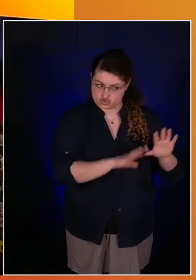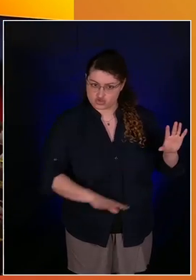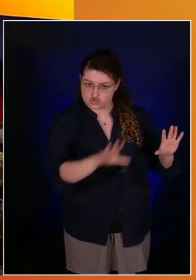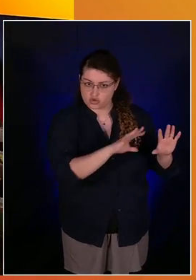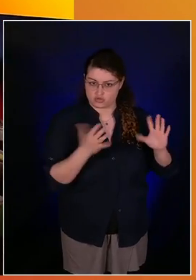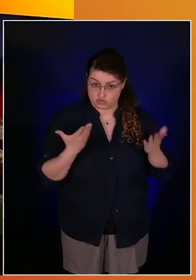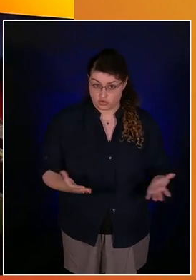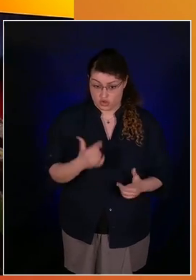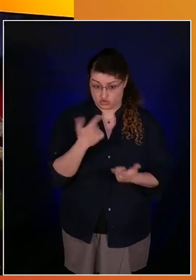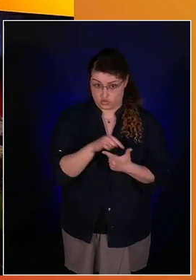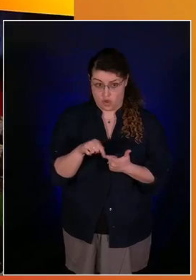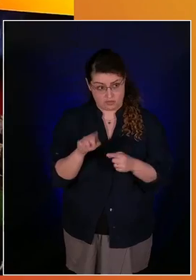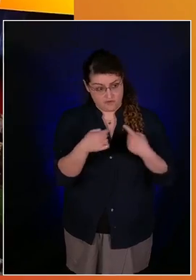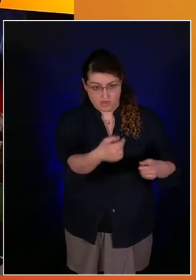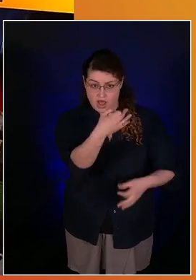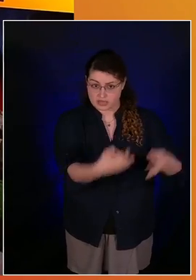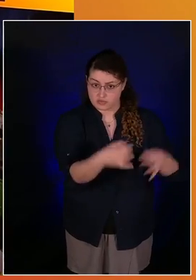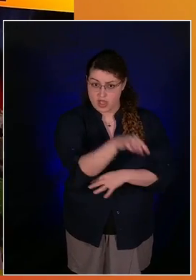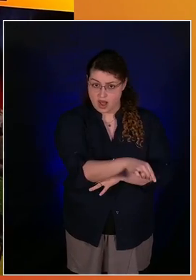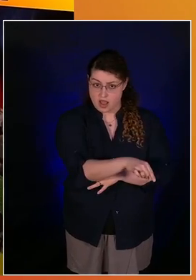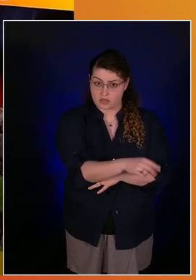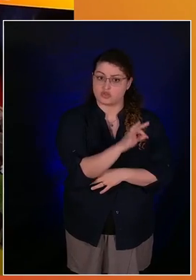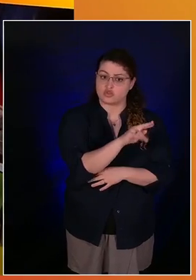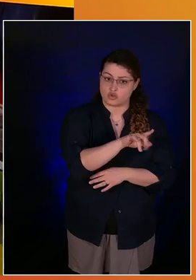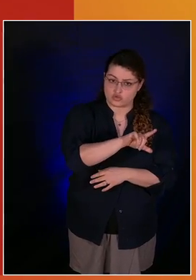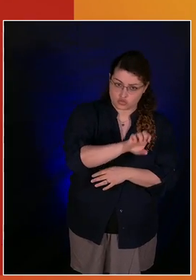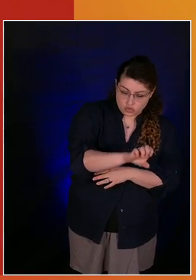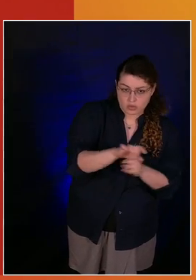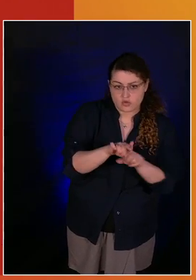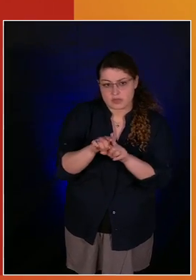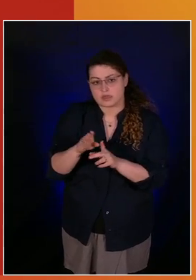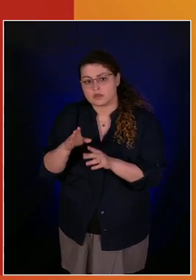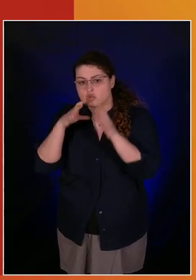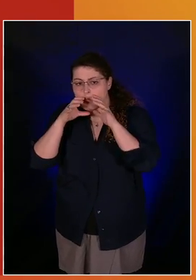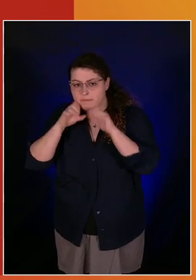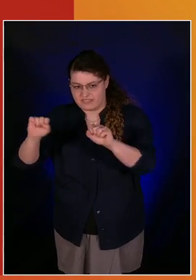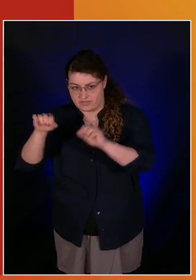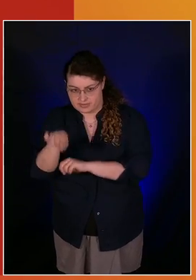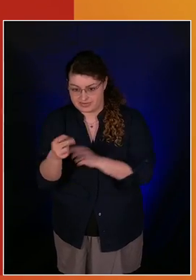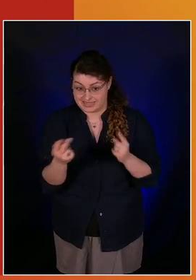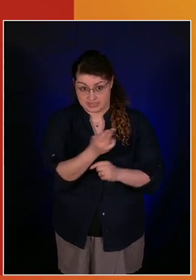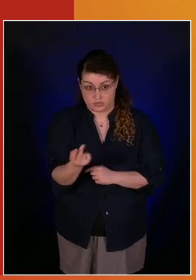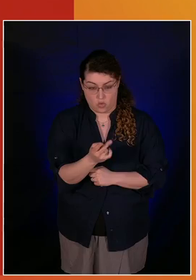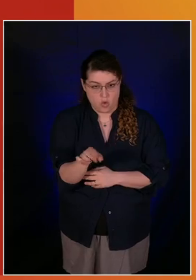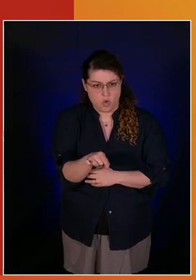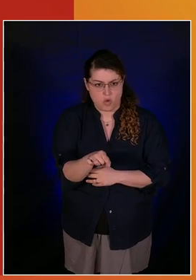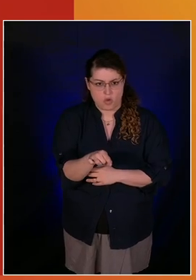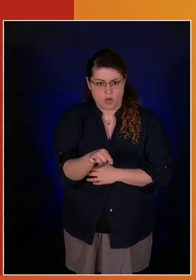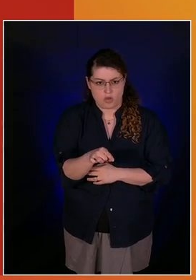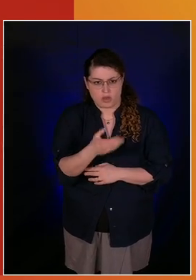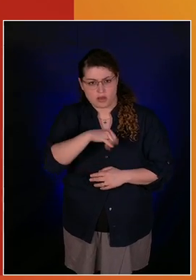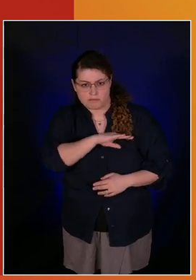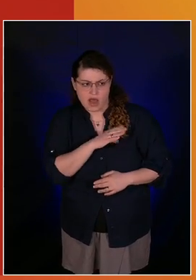aujourd'hui au tribunal de Thul et au tribunal de Brive la Gaillarde parce que ils ont fait des gestes un peu